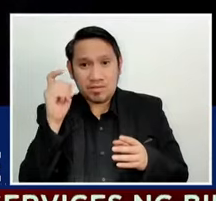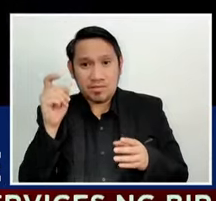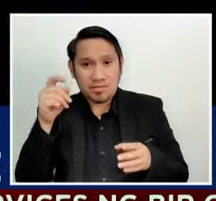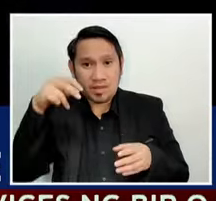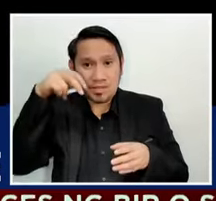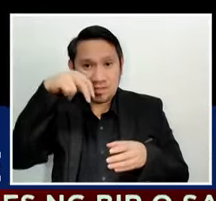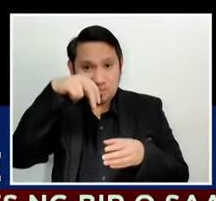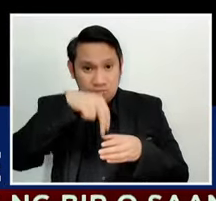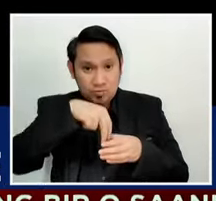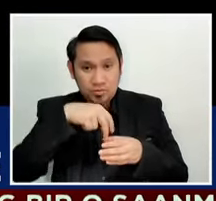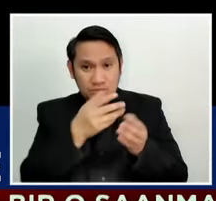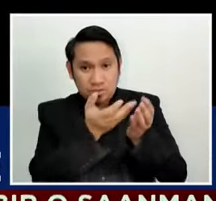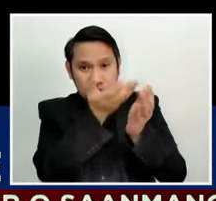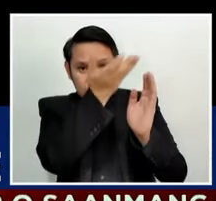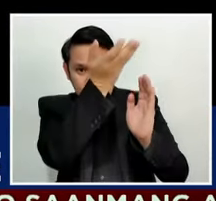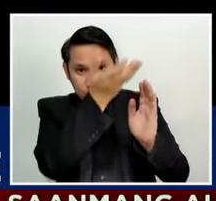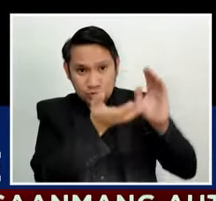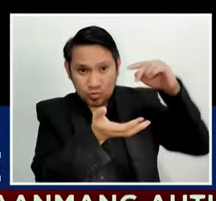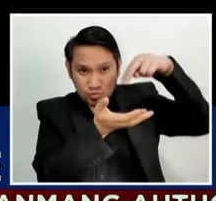truck.